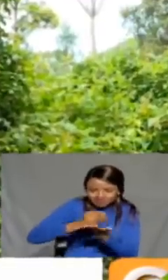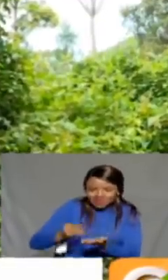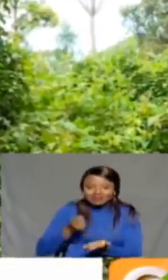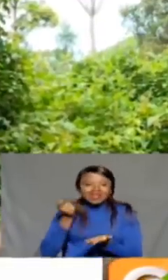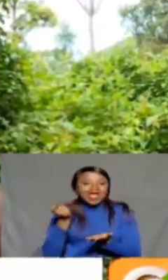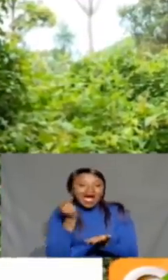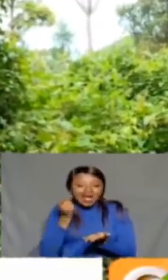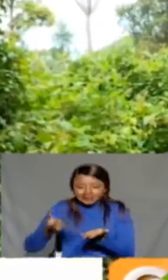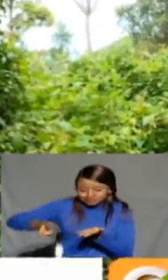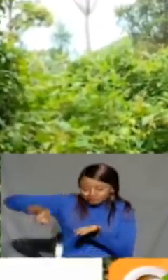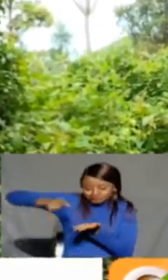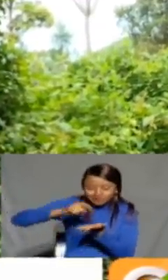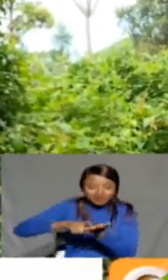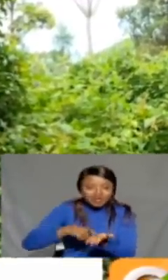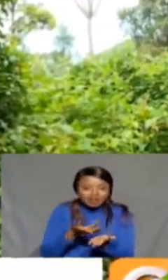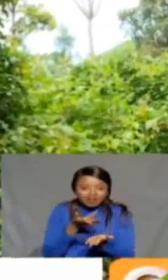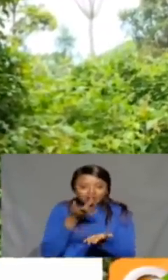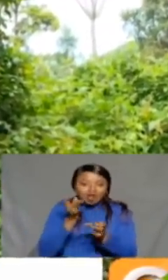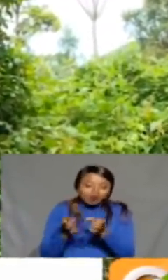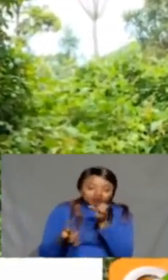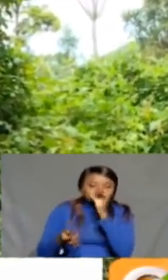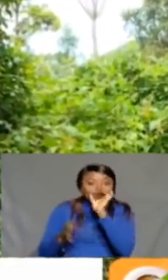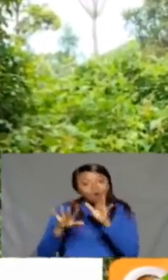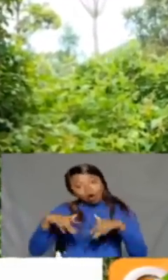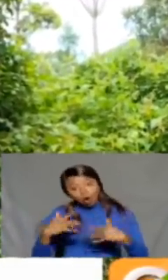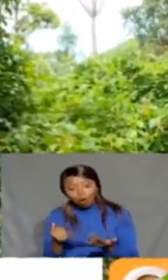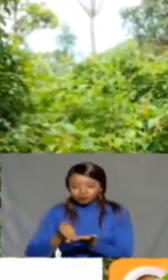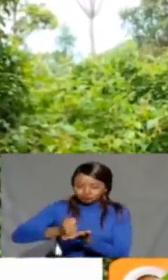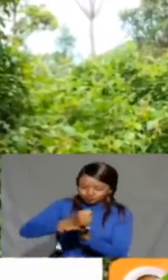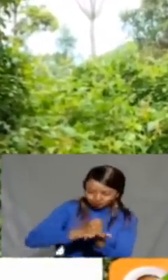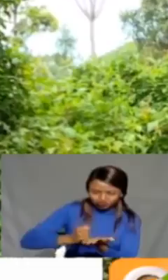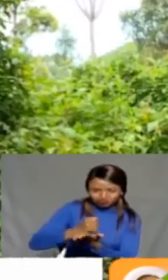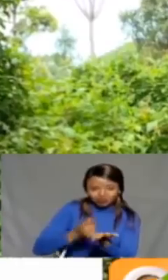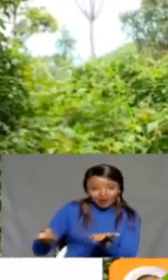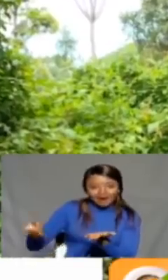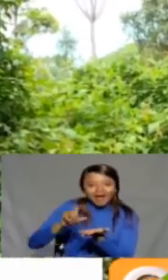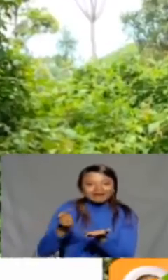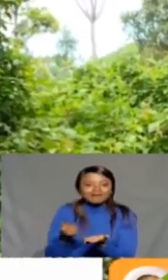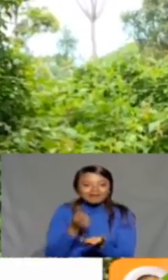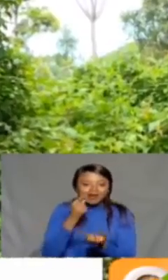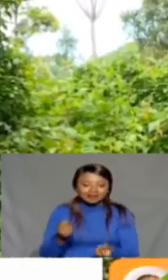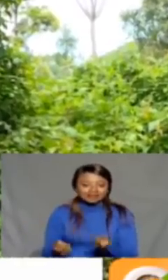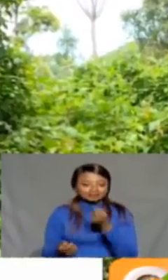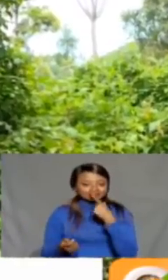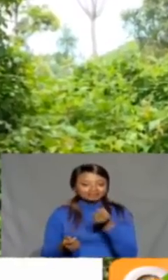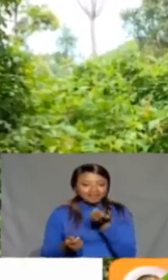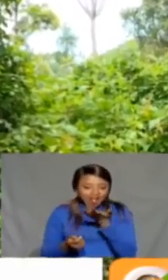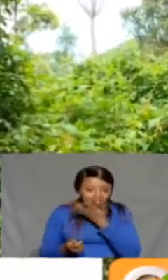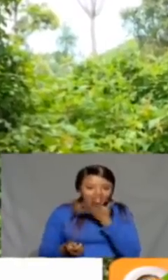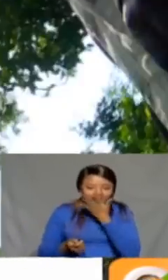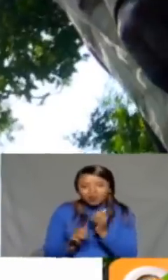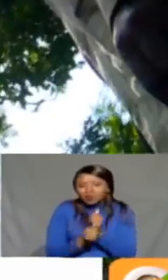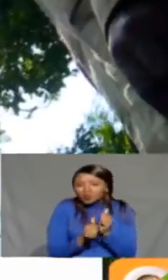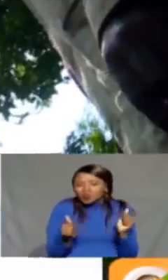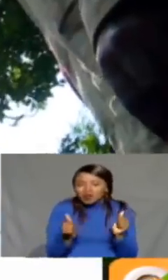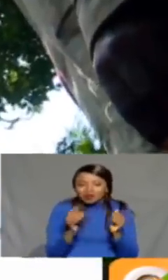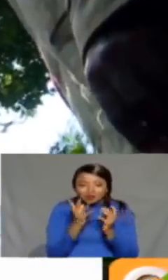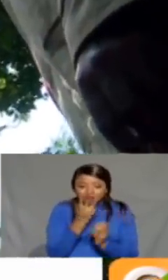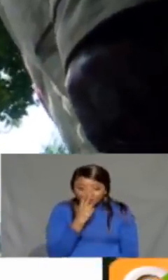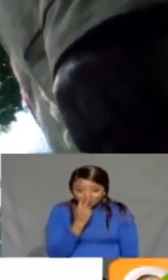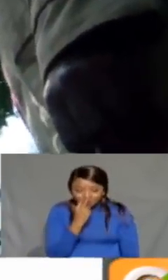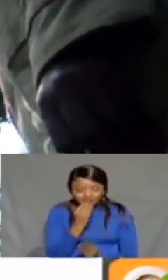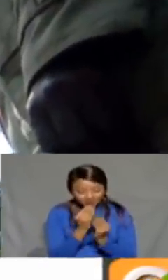asali tunakunywa ama ingine anasiaga anaweka asali tunakula homa inaisha.